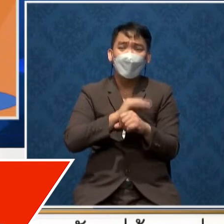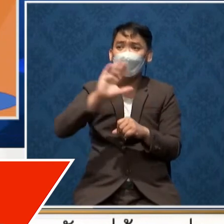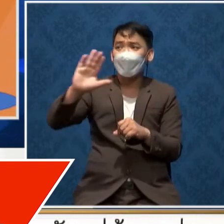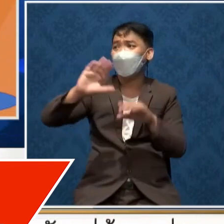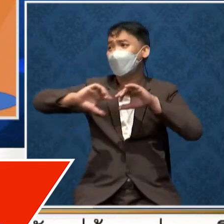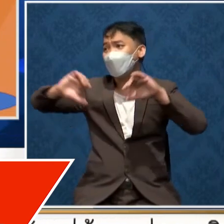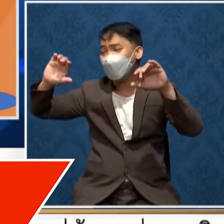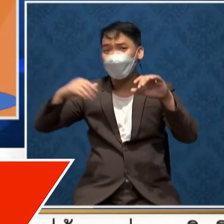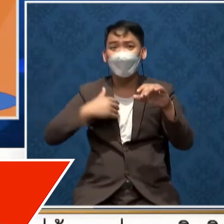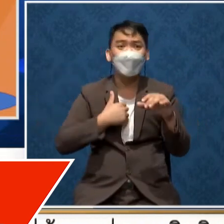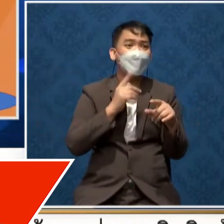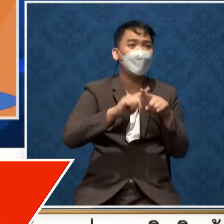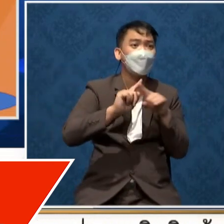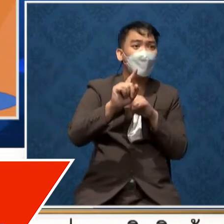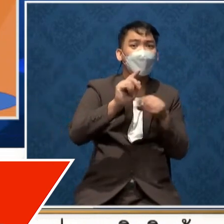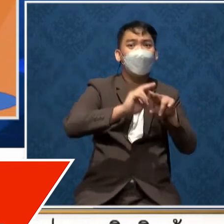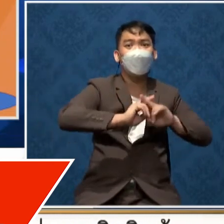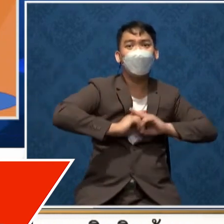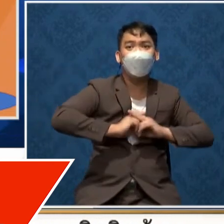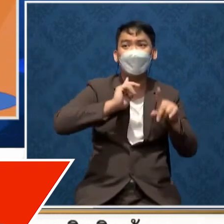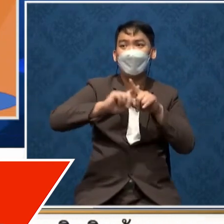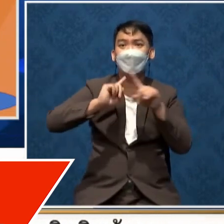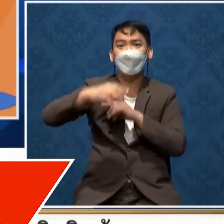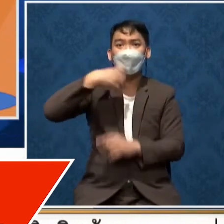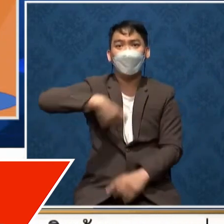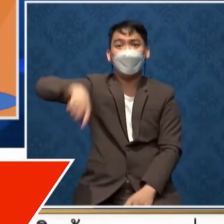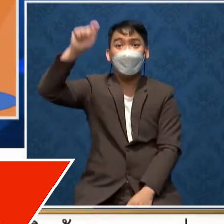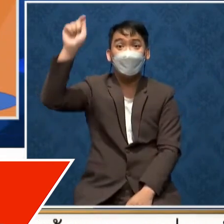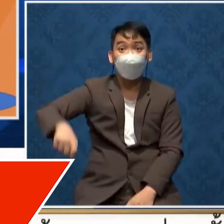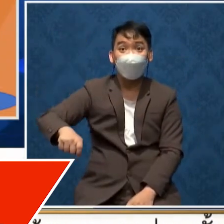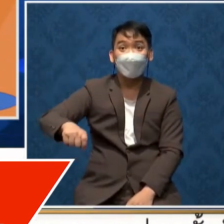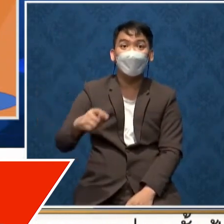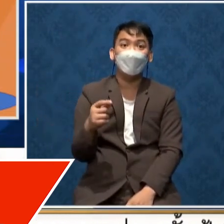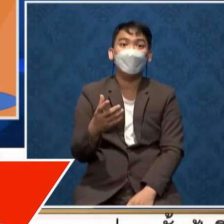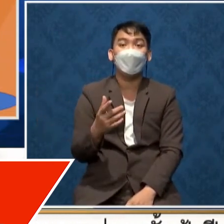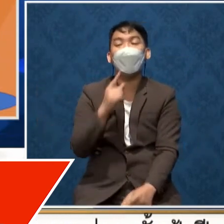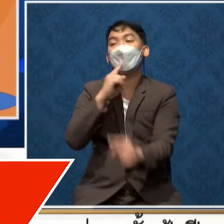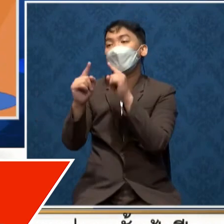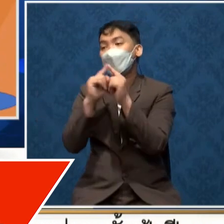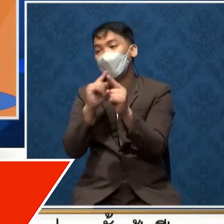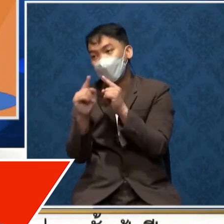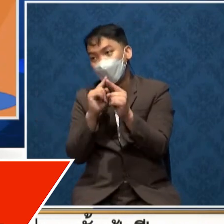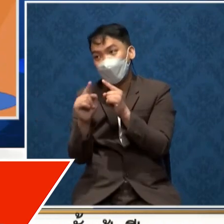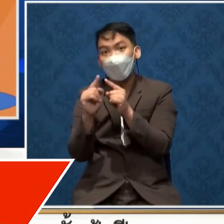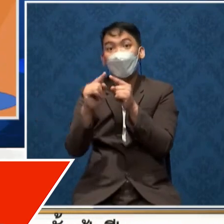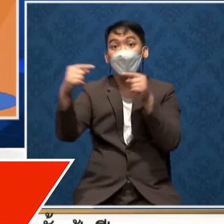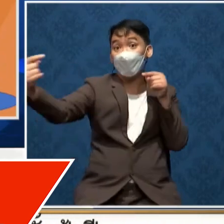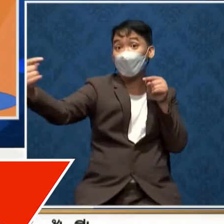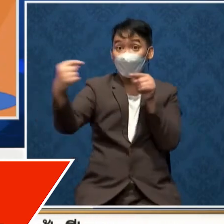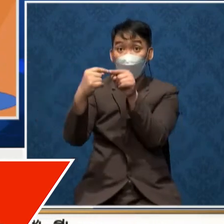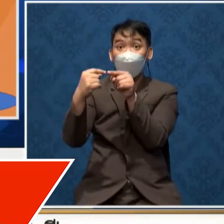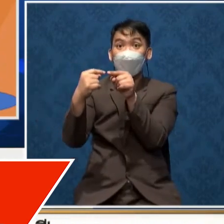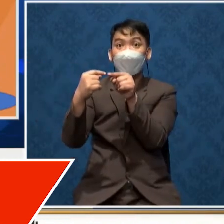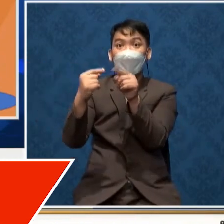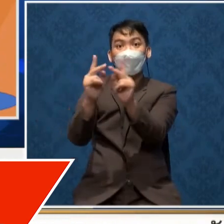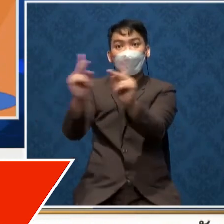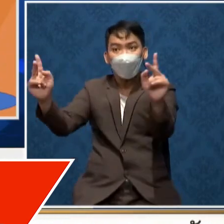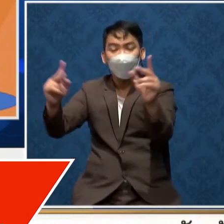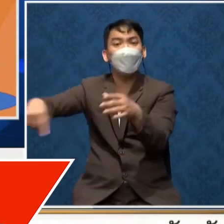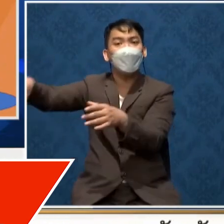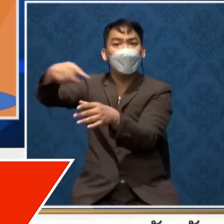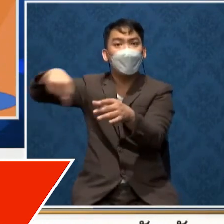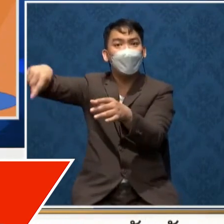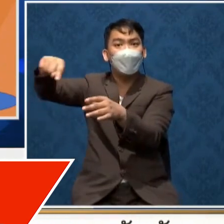องค์กรอิสระหรือองค์กรในการจะยื่นคำขอไปยติต่อกันมาที่การโดยตรงก็ได้ทั้งนี้เพื่อเ